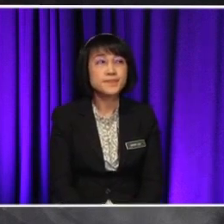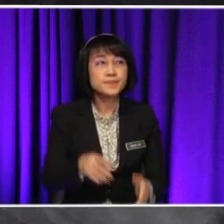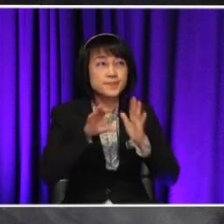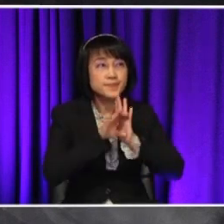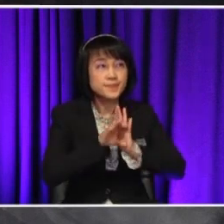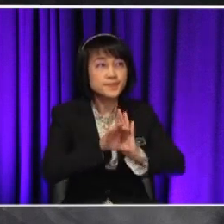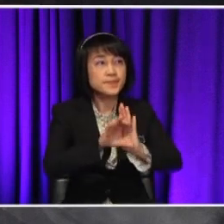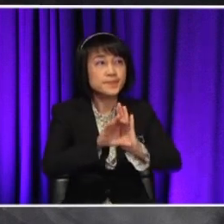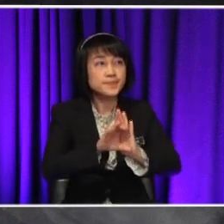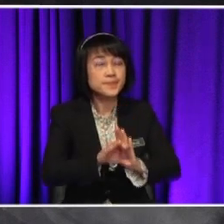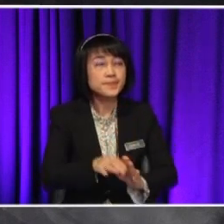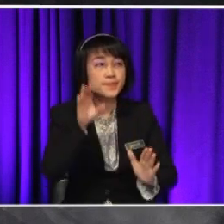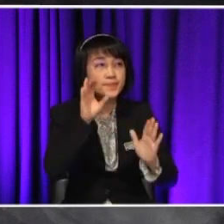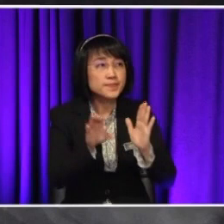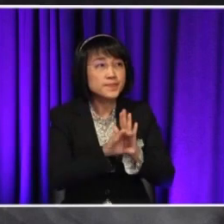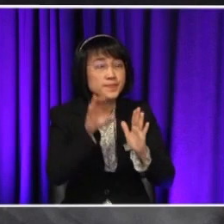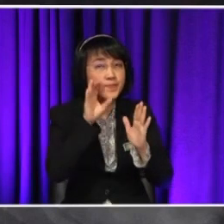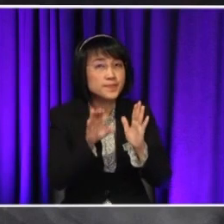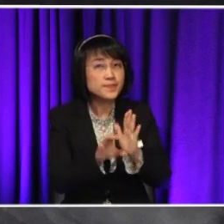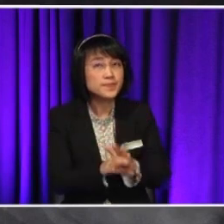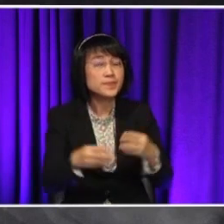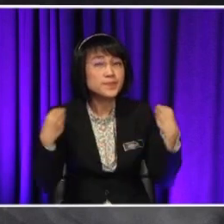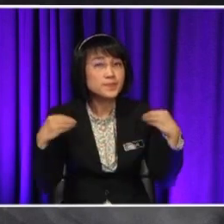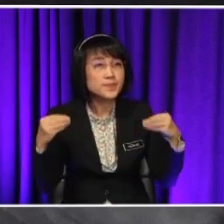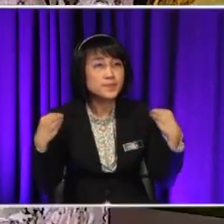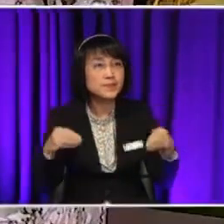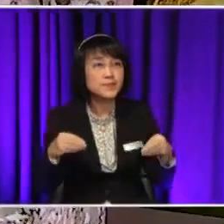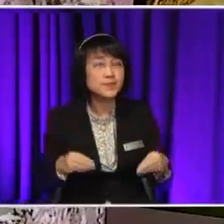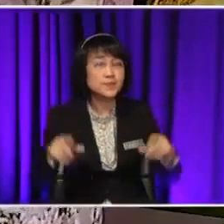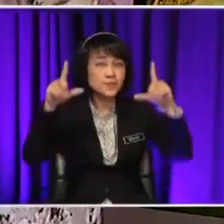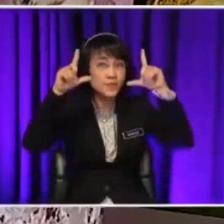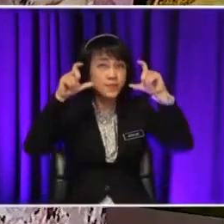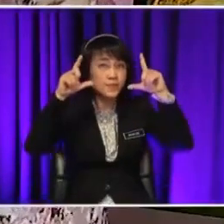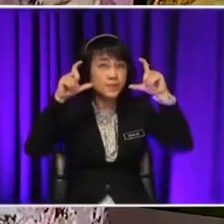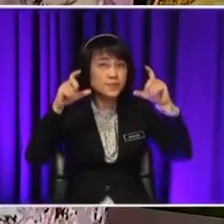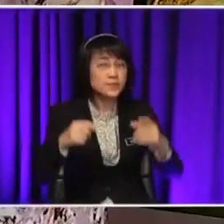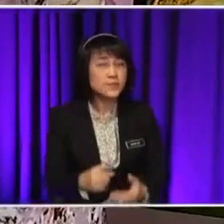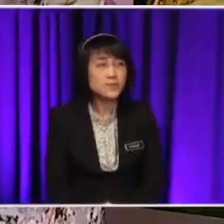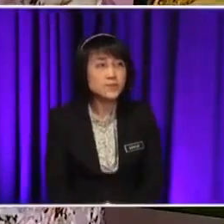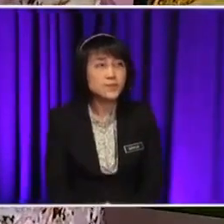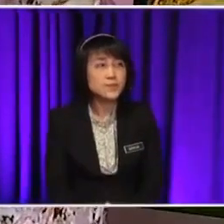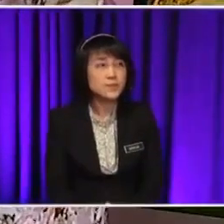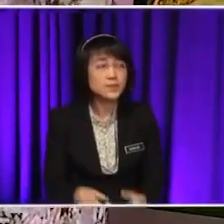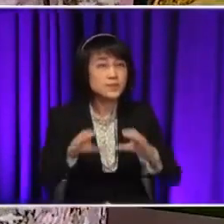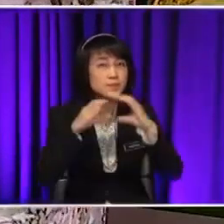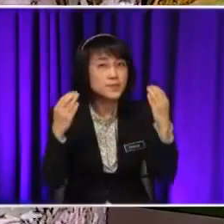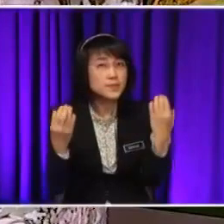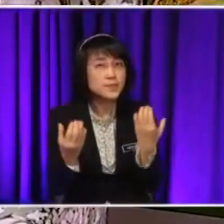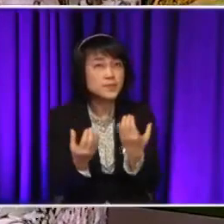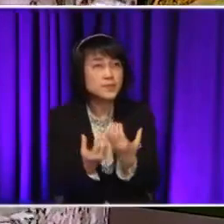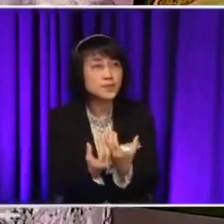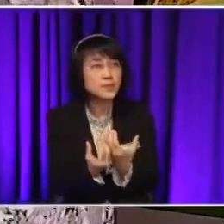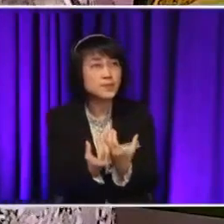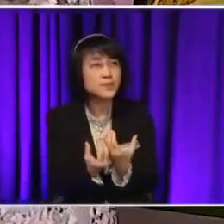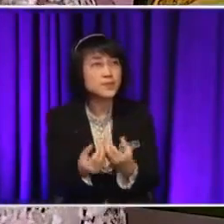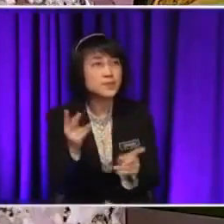contohlah gambar-gambar produk untuk dijual. Ada ambil gambar betul tak? Okey, itu kita dalam kategori produk pengiklanan.